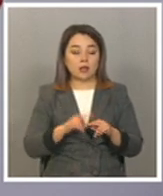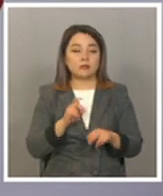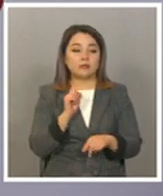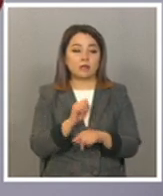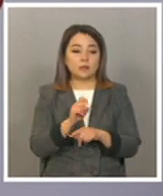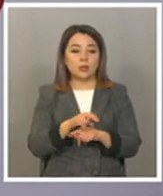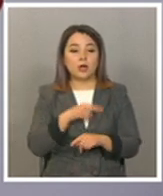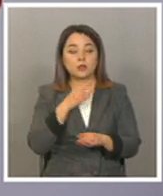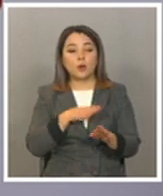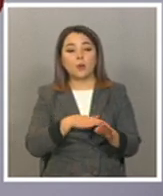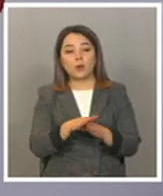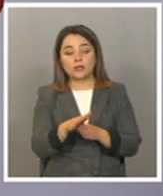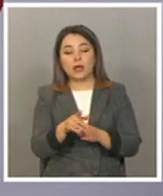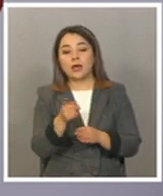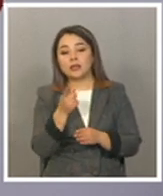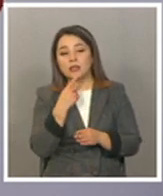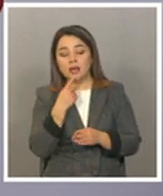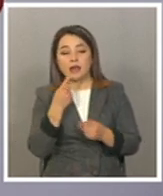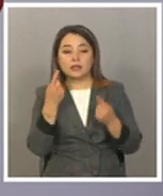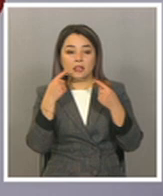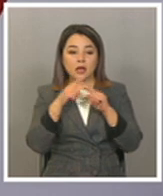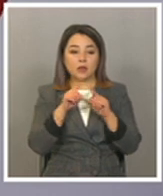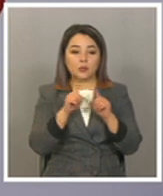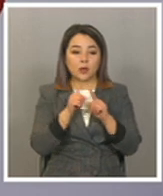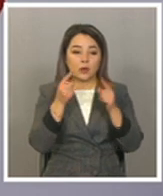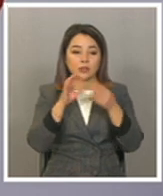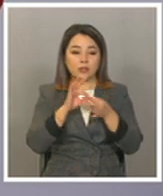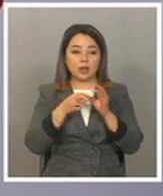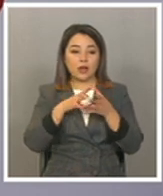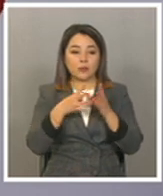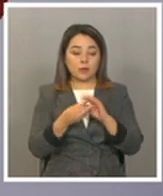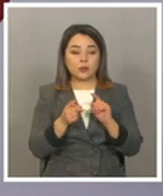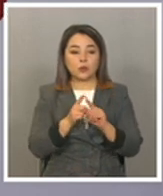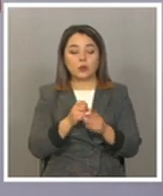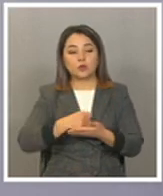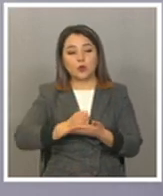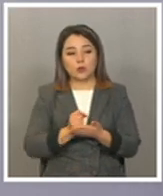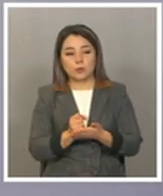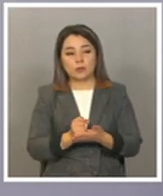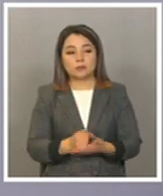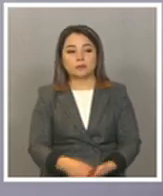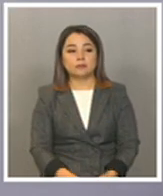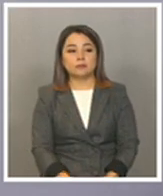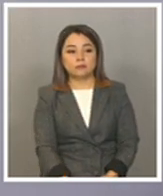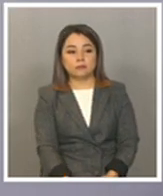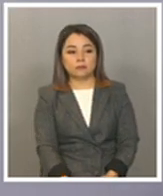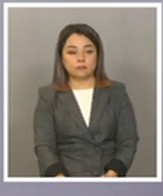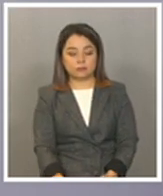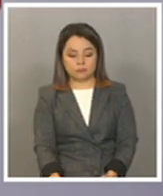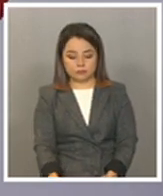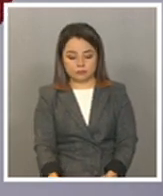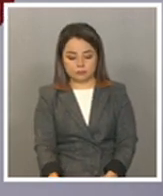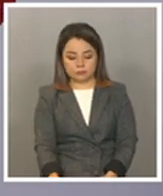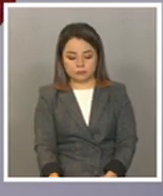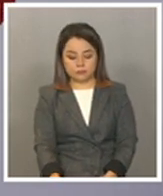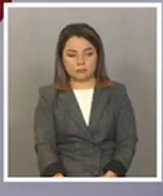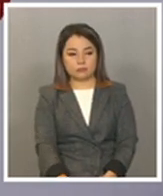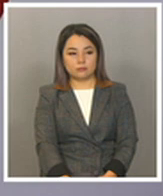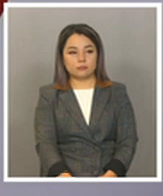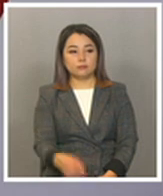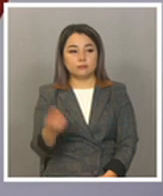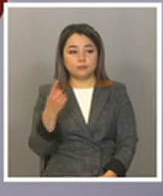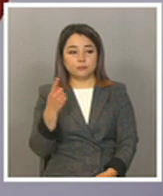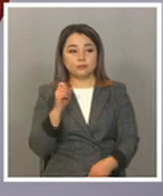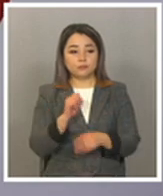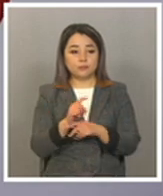тапсырмалар орындап, тіл және технология туралы ой тұжырымдайық. Бірінші тапсырмада қазақ